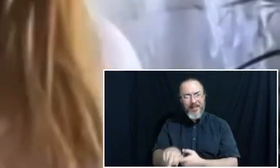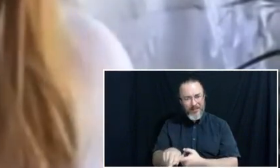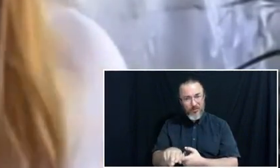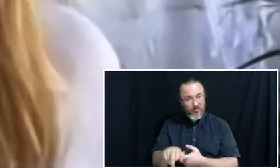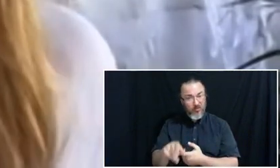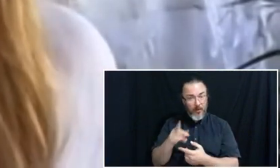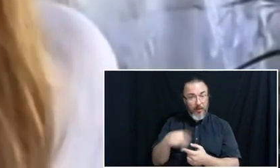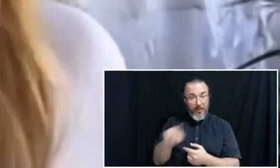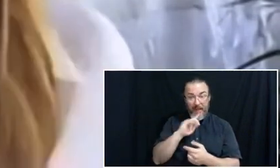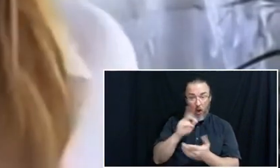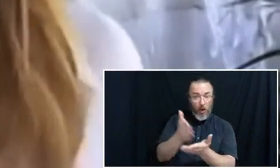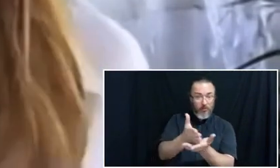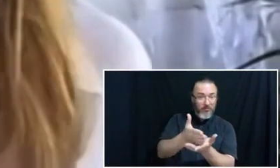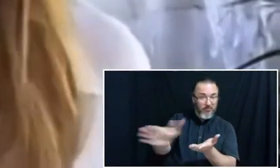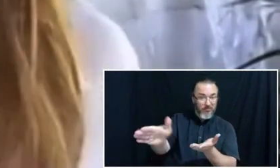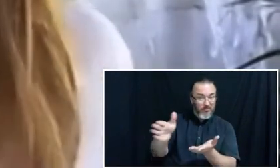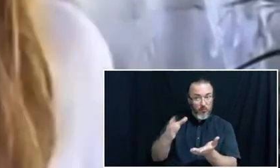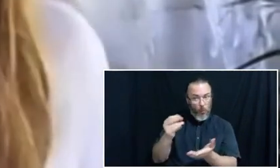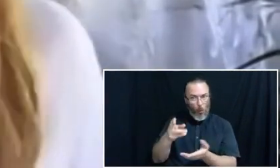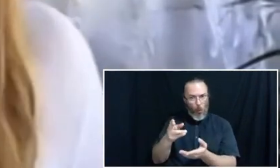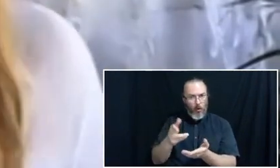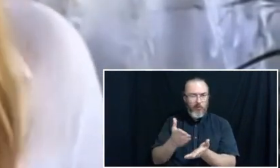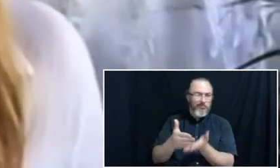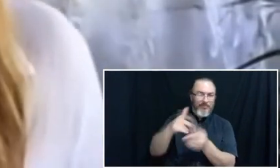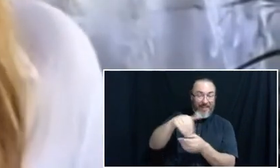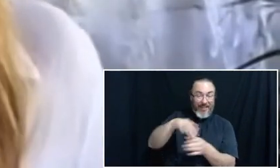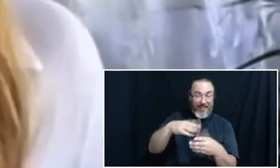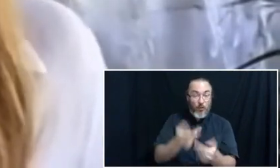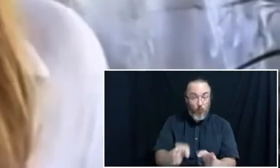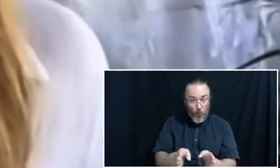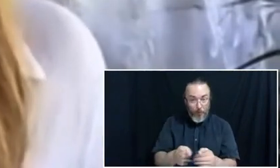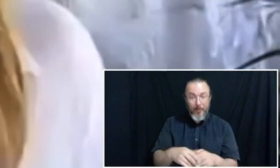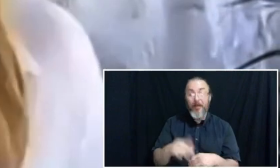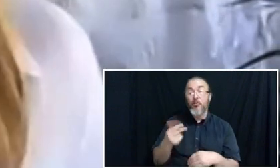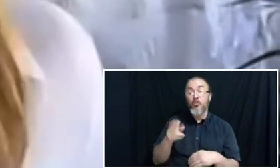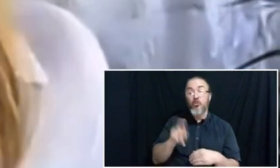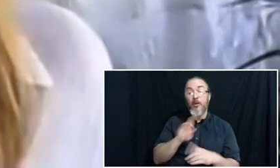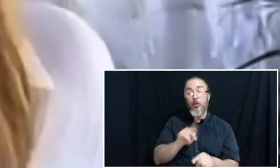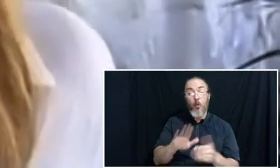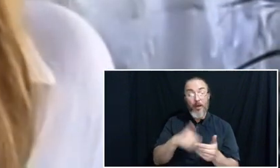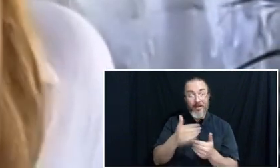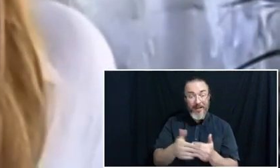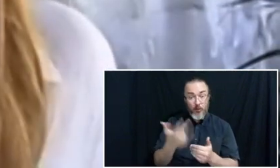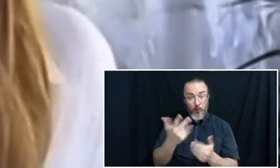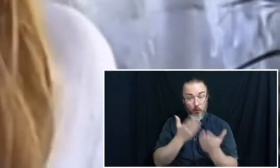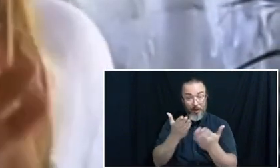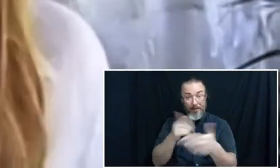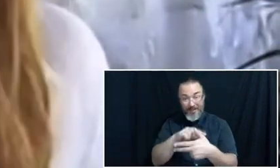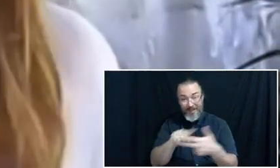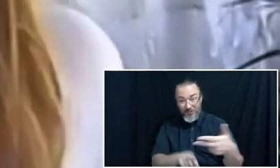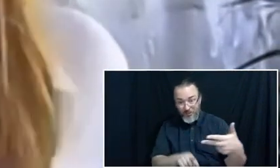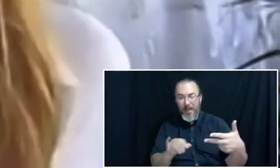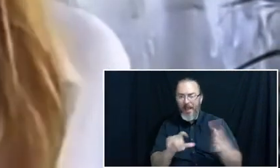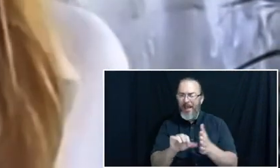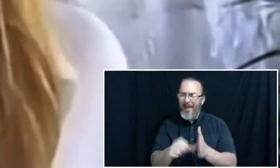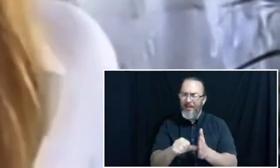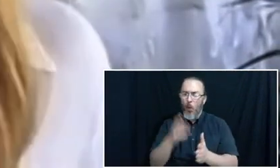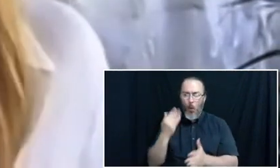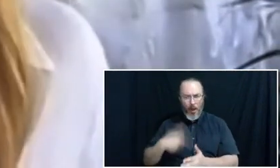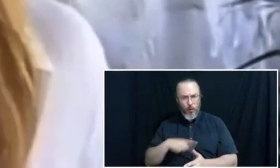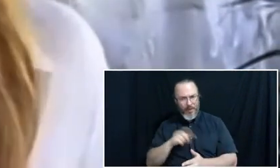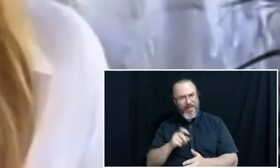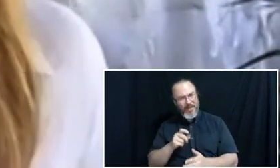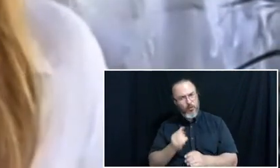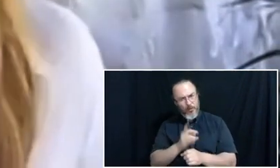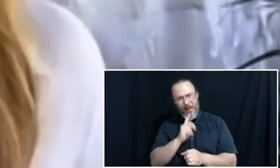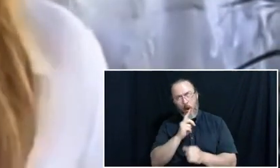enfants sont marginalisés à l'intérieur des salles de classe. Les trois prochaines recommandations du rapport GEM soulignent pourquoi nous devons nous